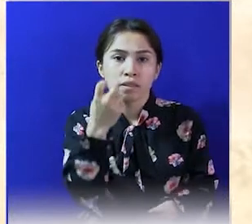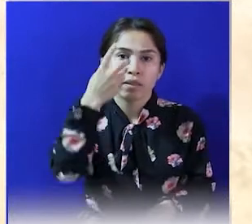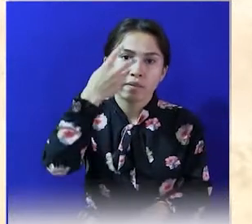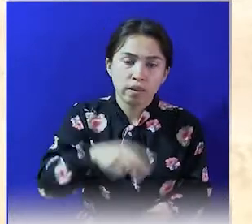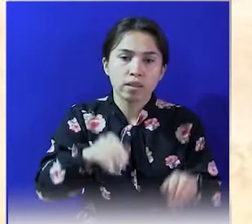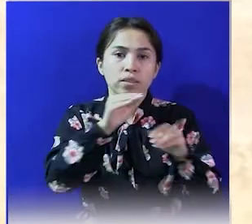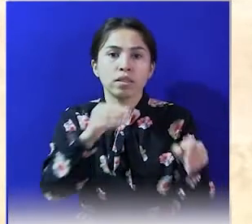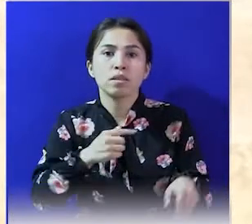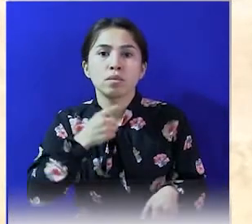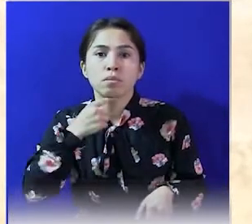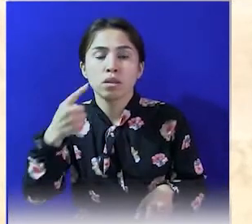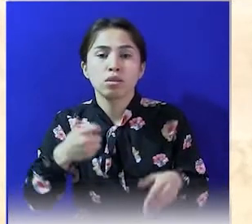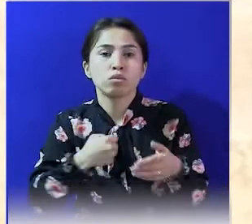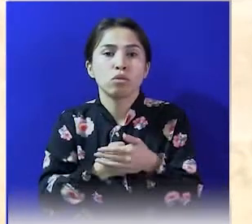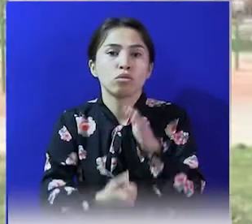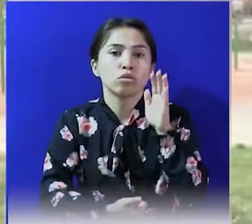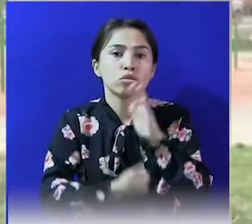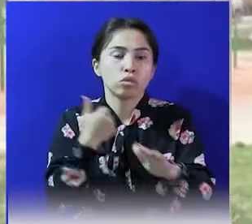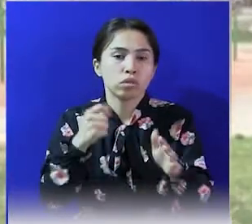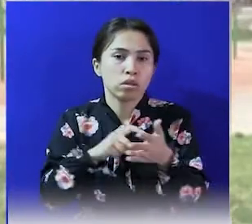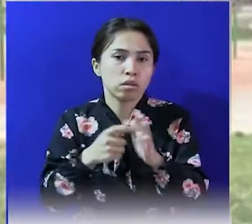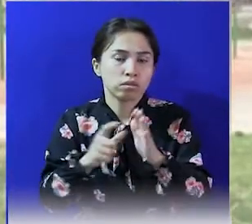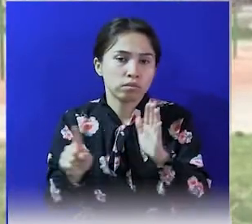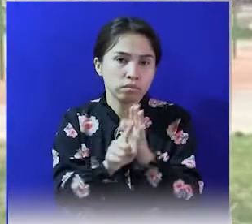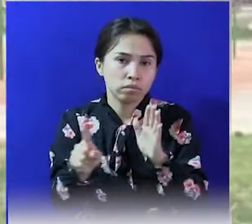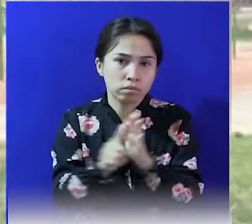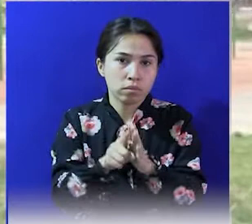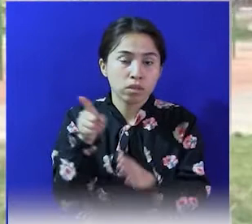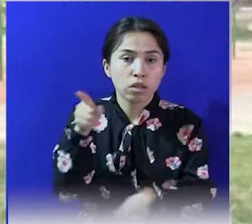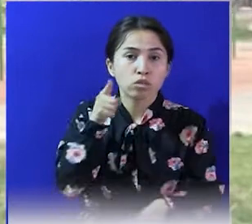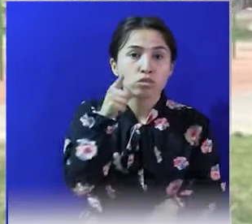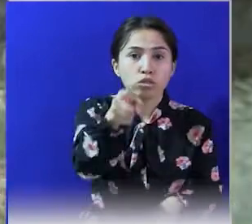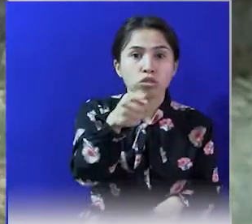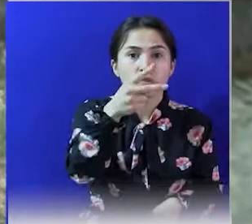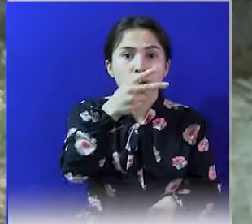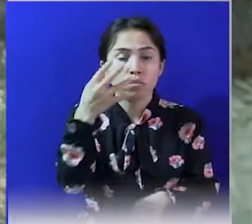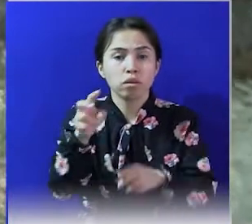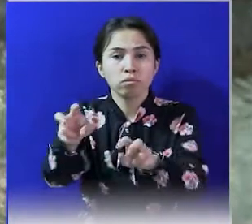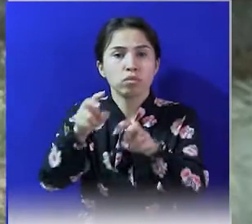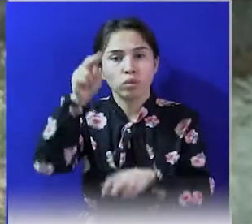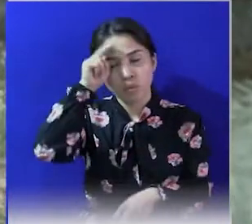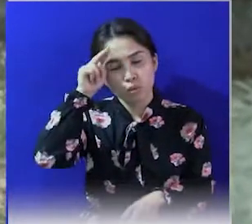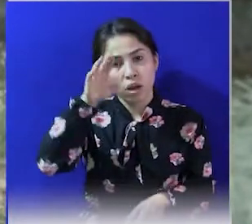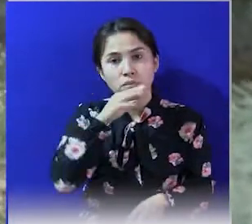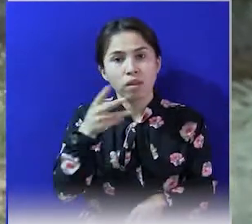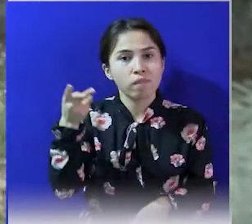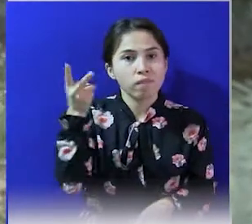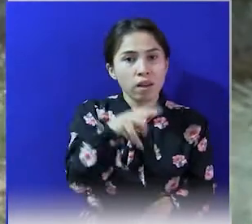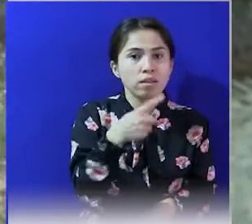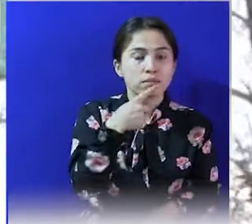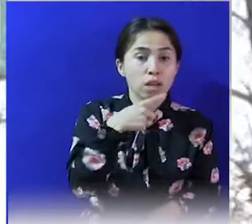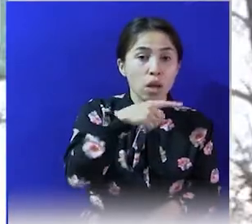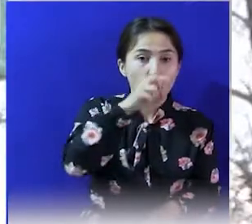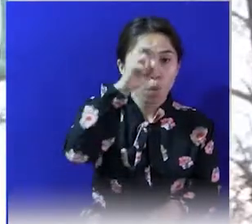уже сейчас здесь обучается 220 детей с 1 по 6 классы. Всего объект рассчитан на 1025